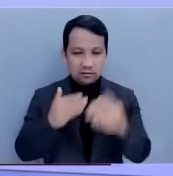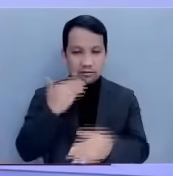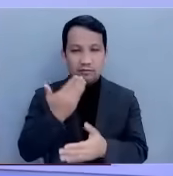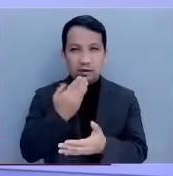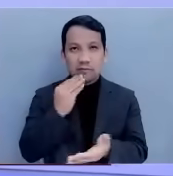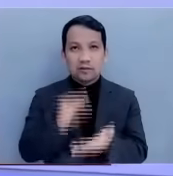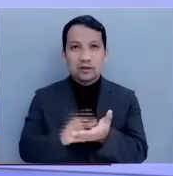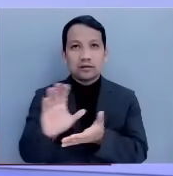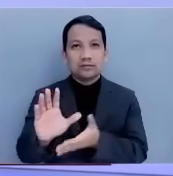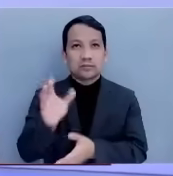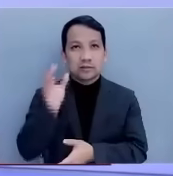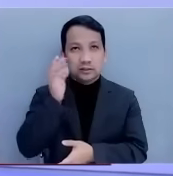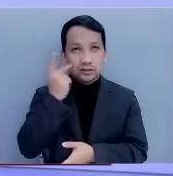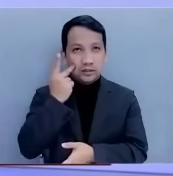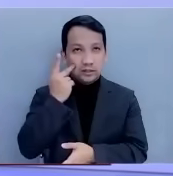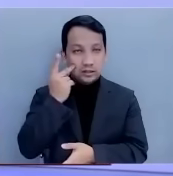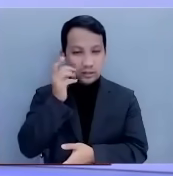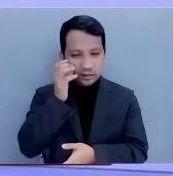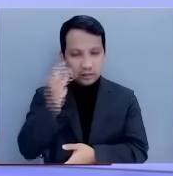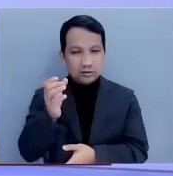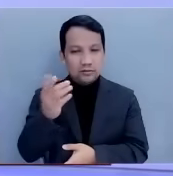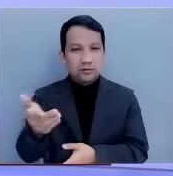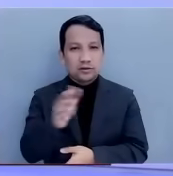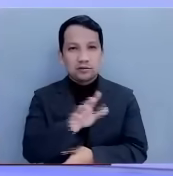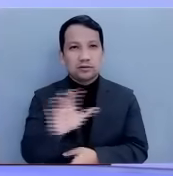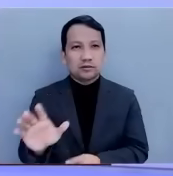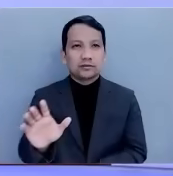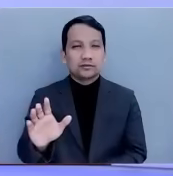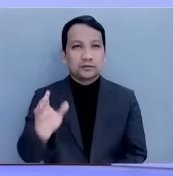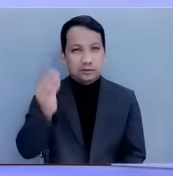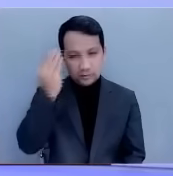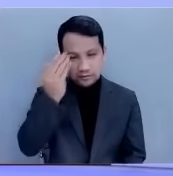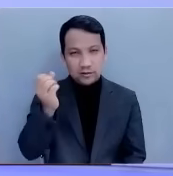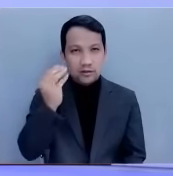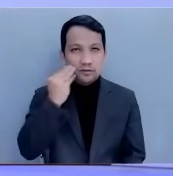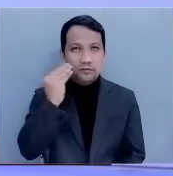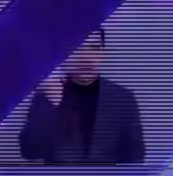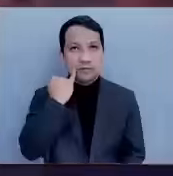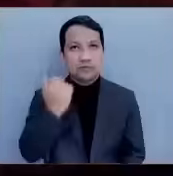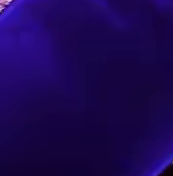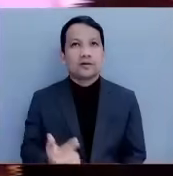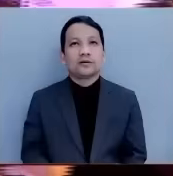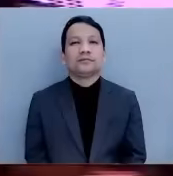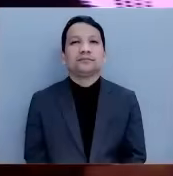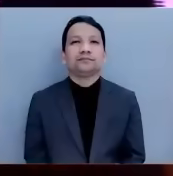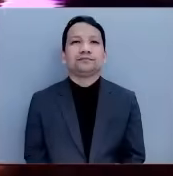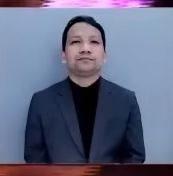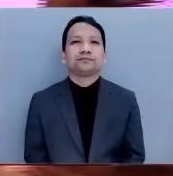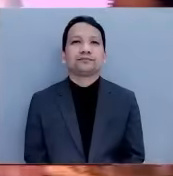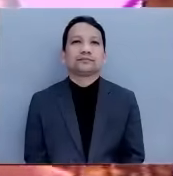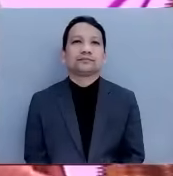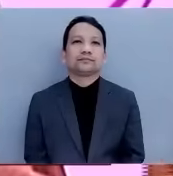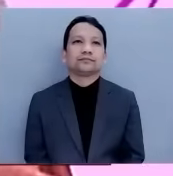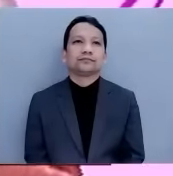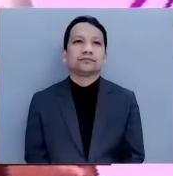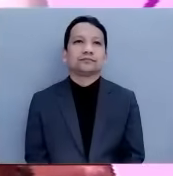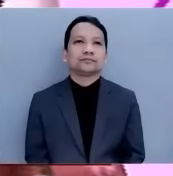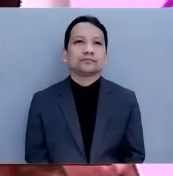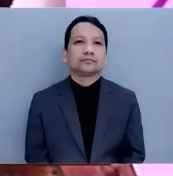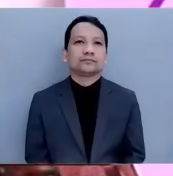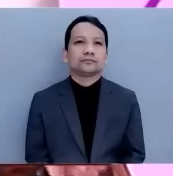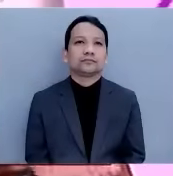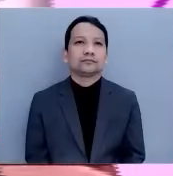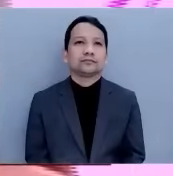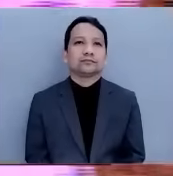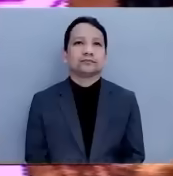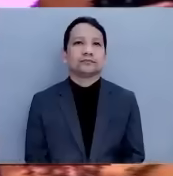na si Casey Concepcion. Nasa frontline na balitang yan si MJ Marfori. Hoy, first time. Oh, hi. Picture, first time